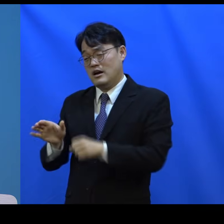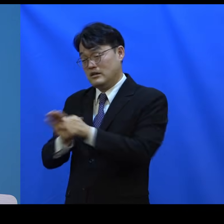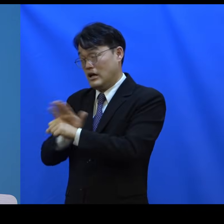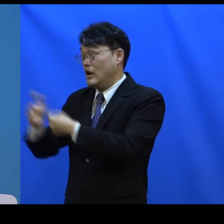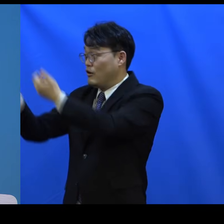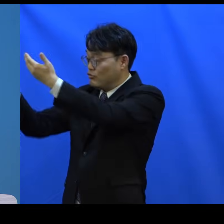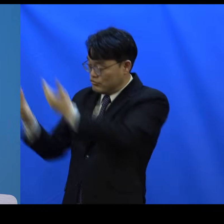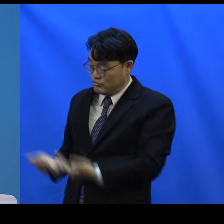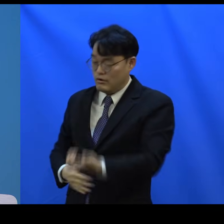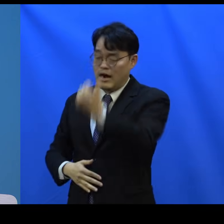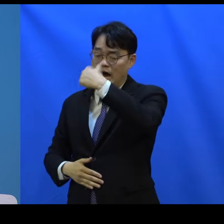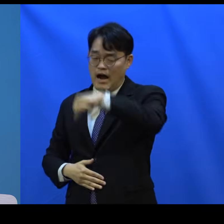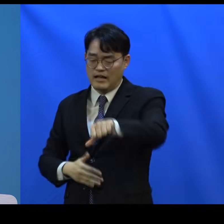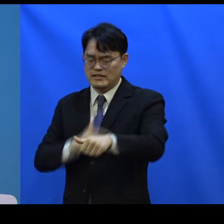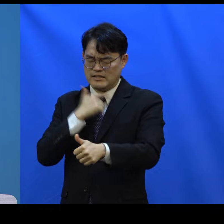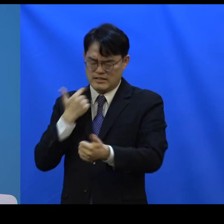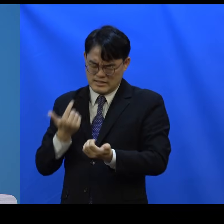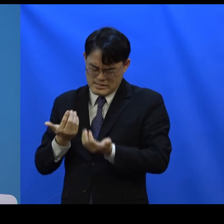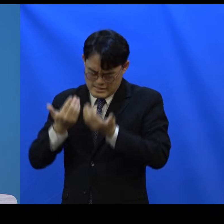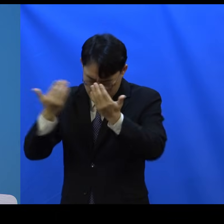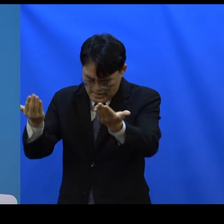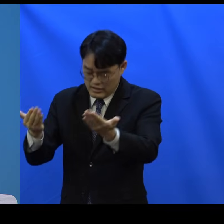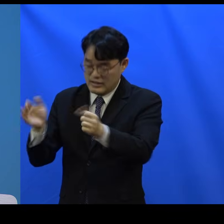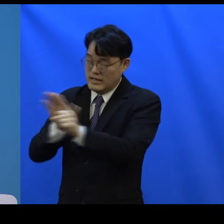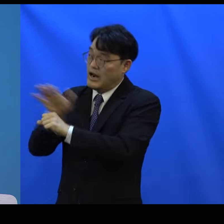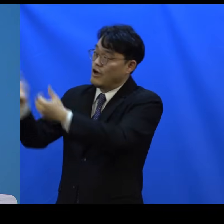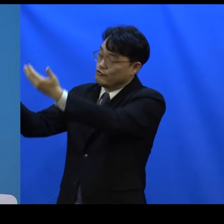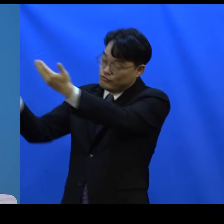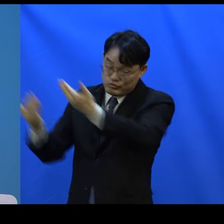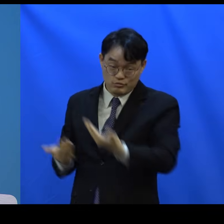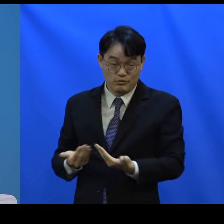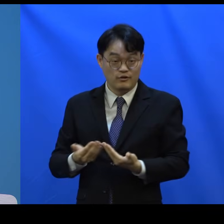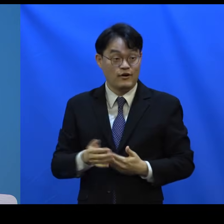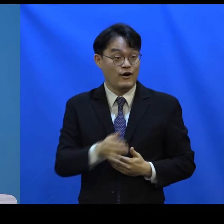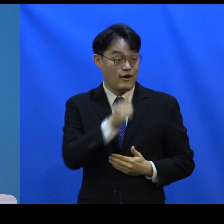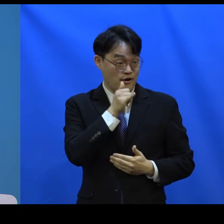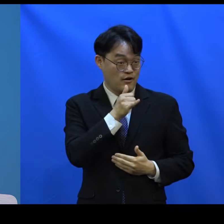뭐예요? 첫부터 끝까지 여러분 성경은 연서예요. 연서.